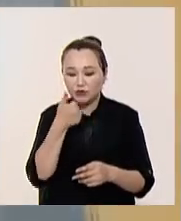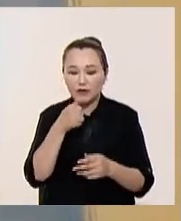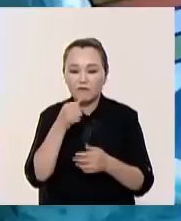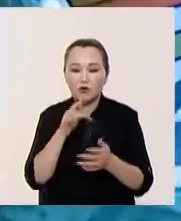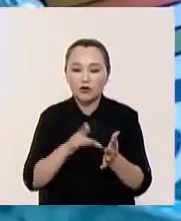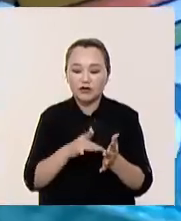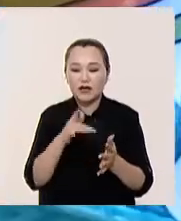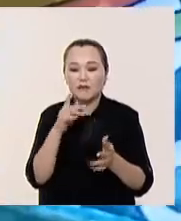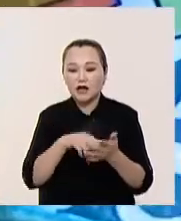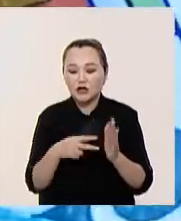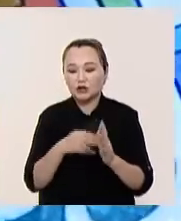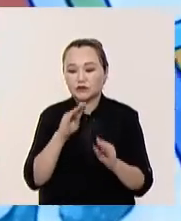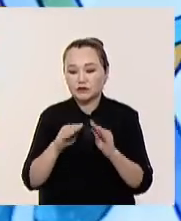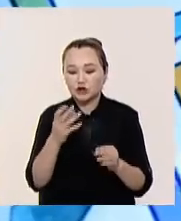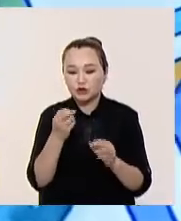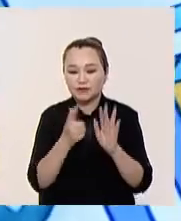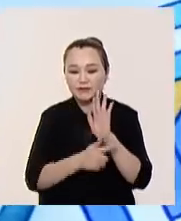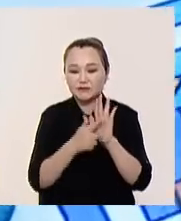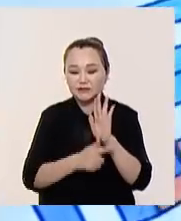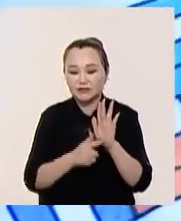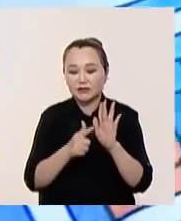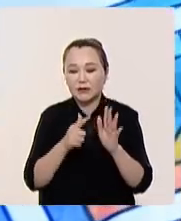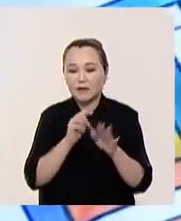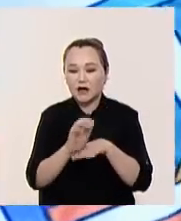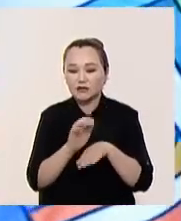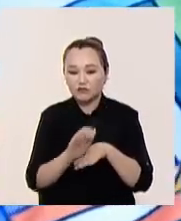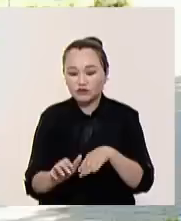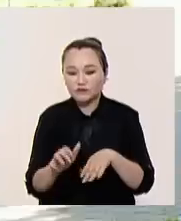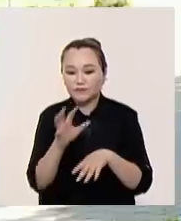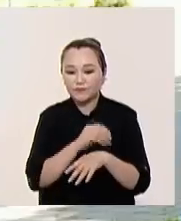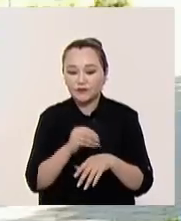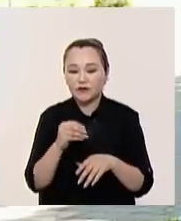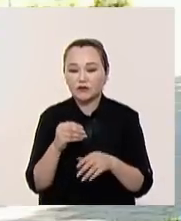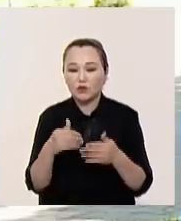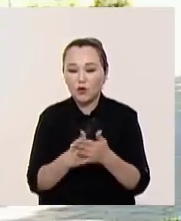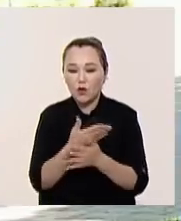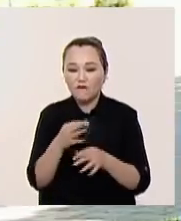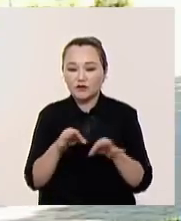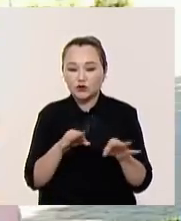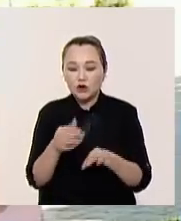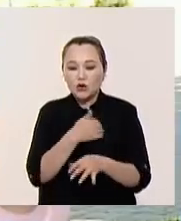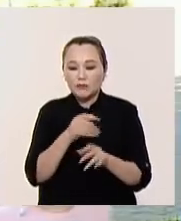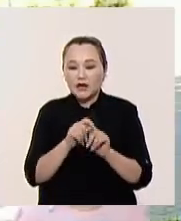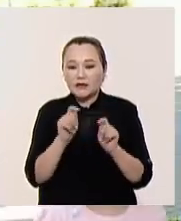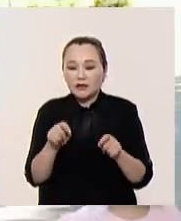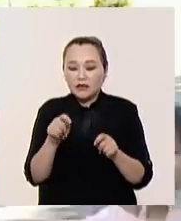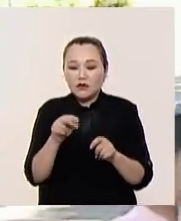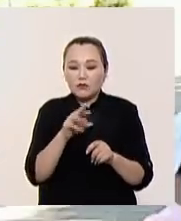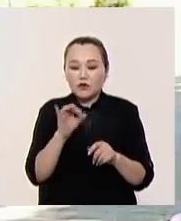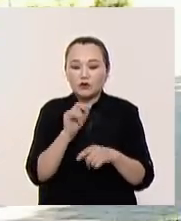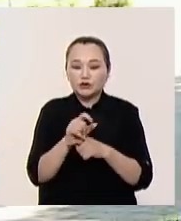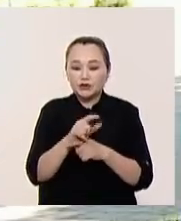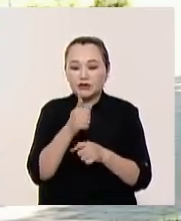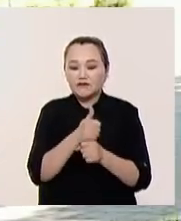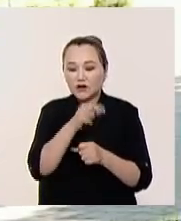мегаполисе планирует создать еще 70 производств. Мы сейчас создаем, знаете, новые индустриальные зоны. То есть по поручению